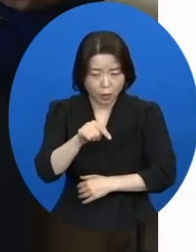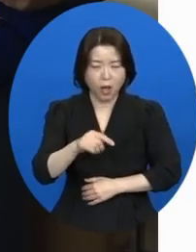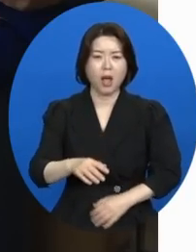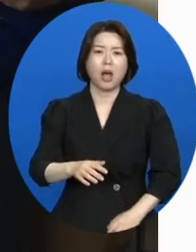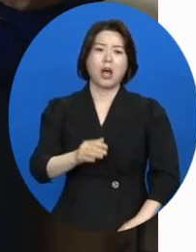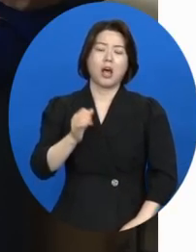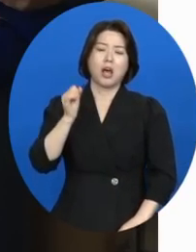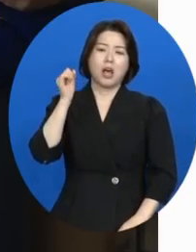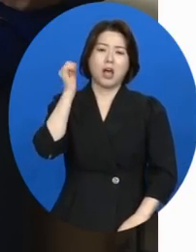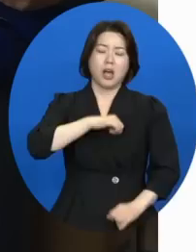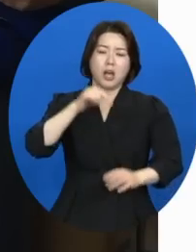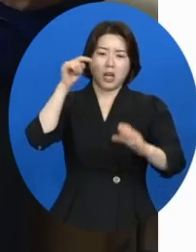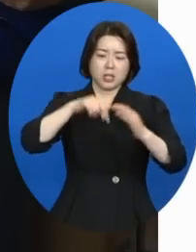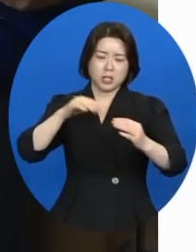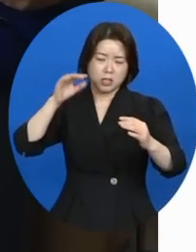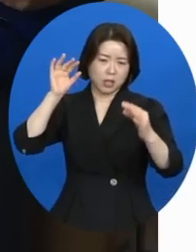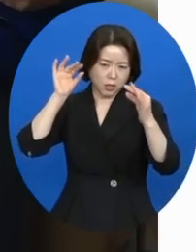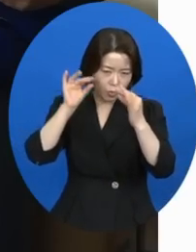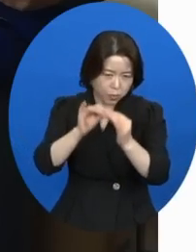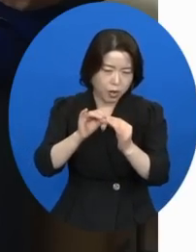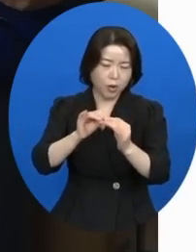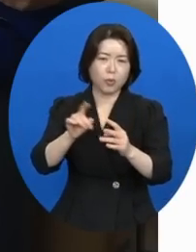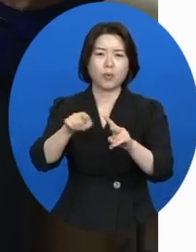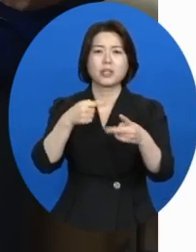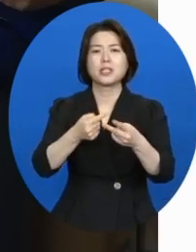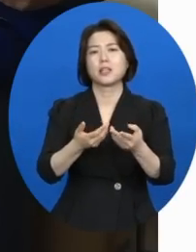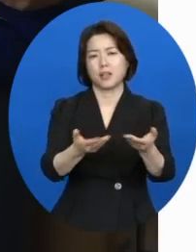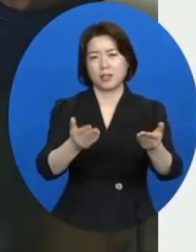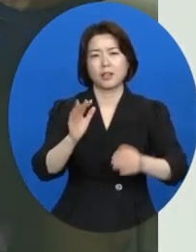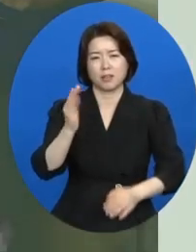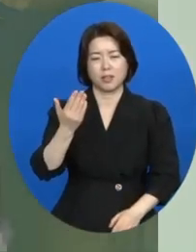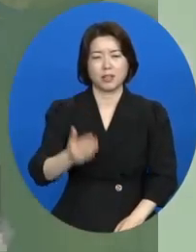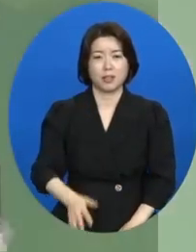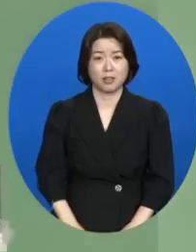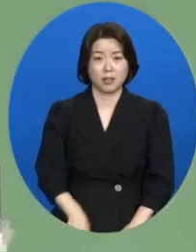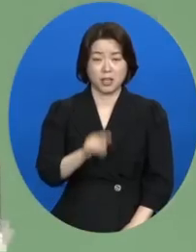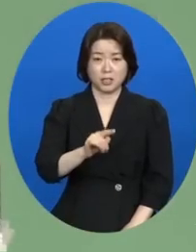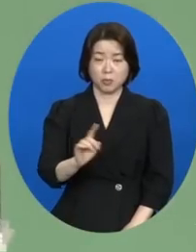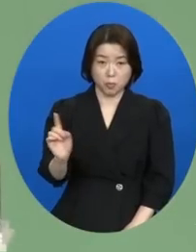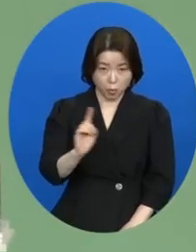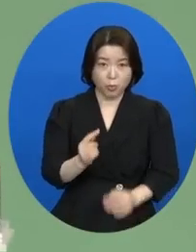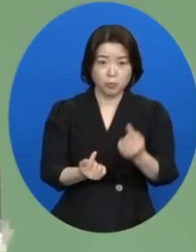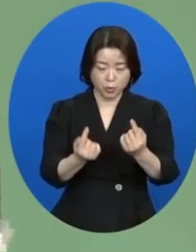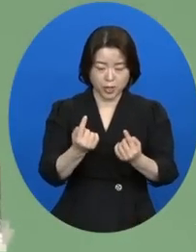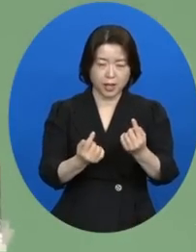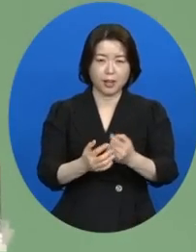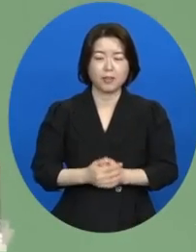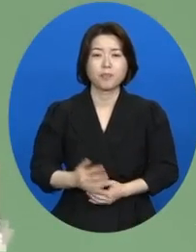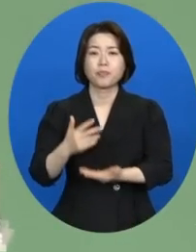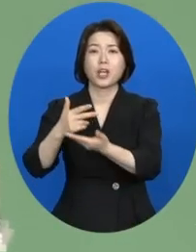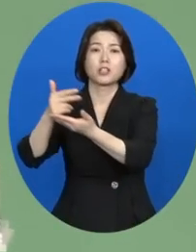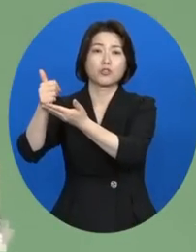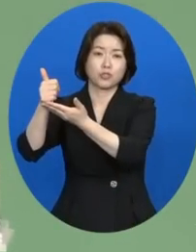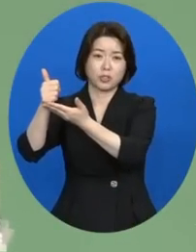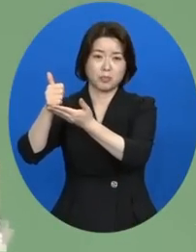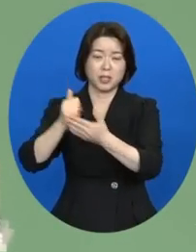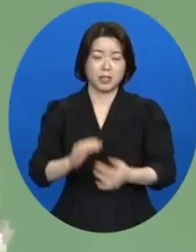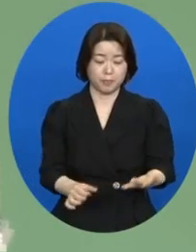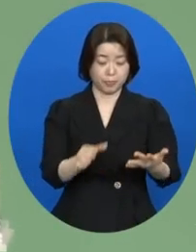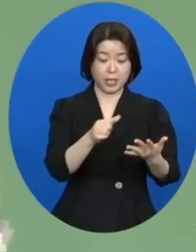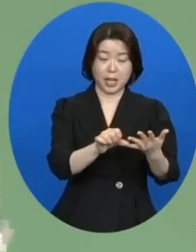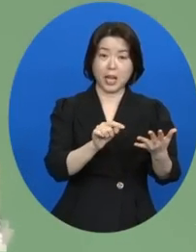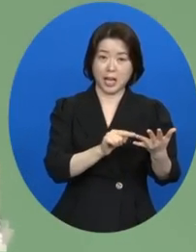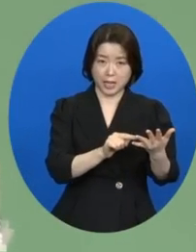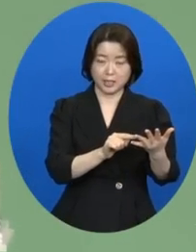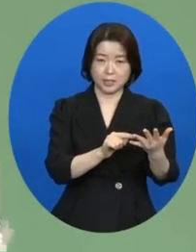깊이 공감하고 이해하게 되었습니다. 그 무엇보다도 주님께서 야고비를